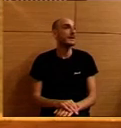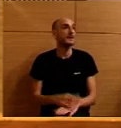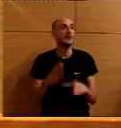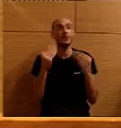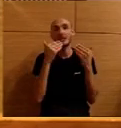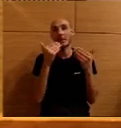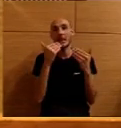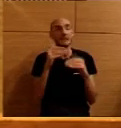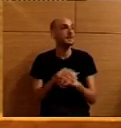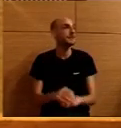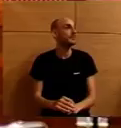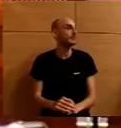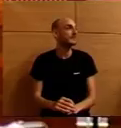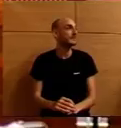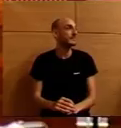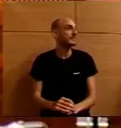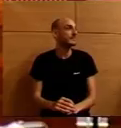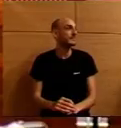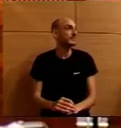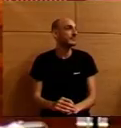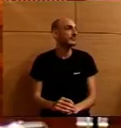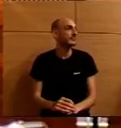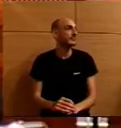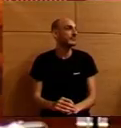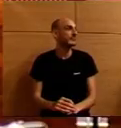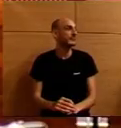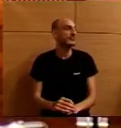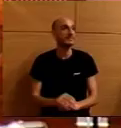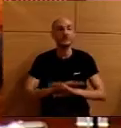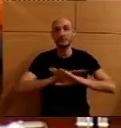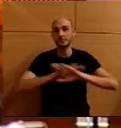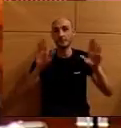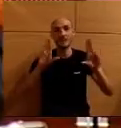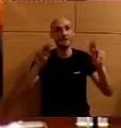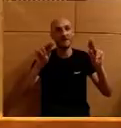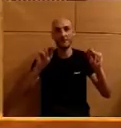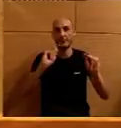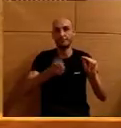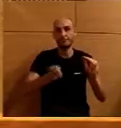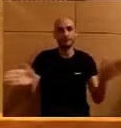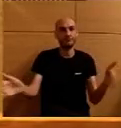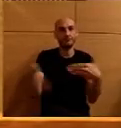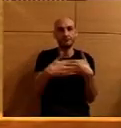Senyor Riu, vol alguna cosa? No, no, no, no, no. Vale. Doncs ara sí, alcem la sessió.